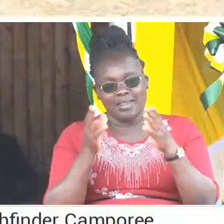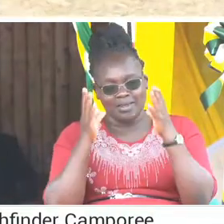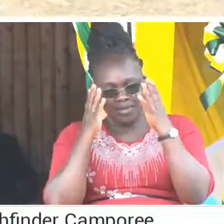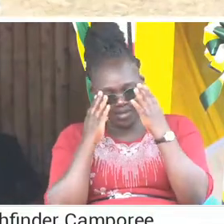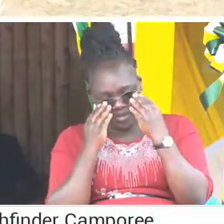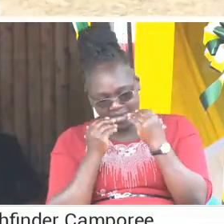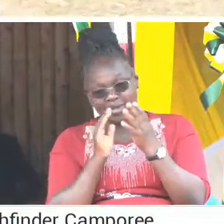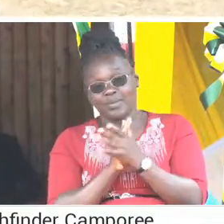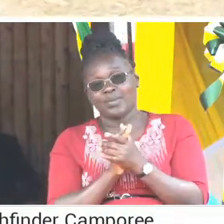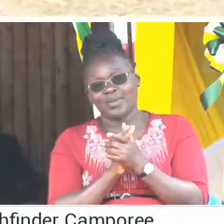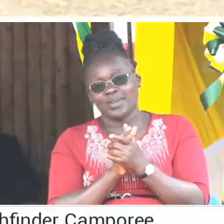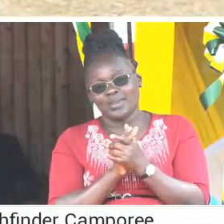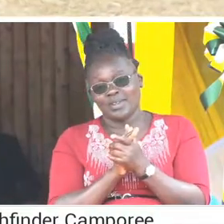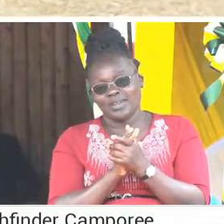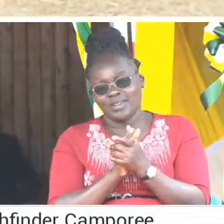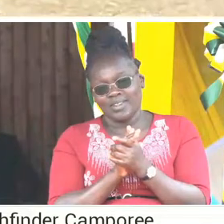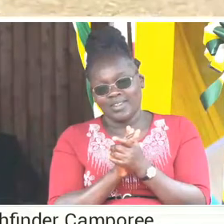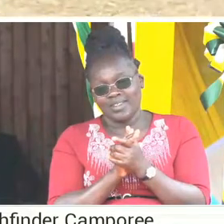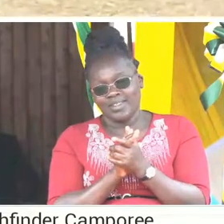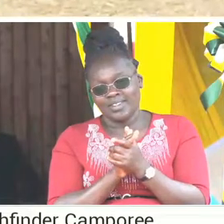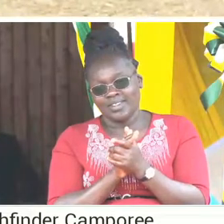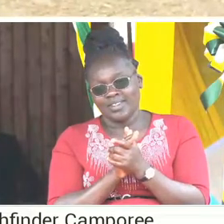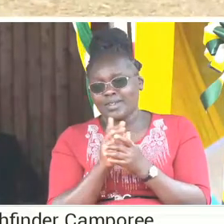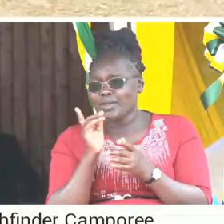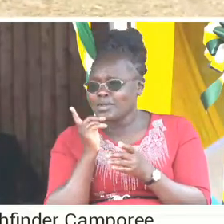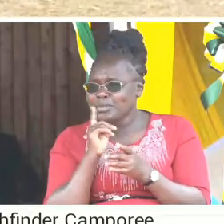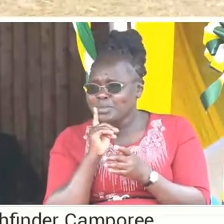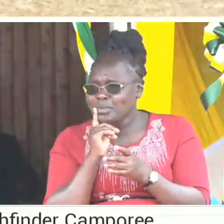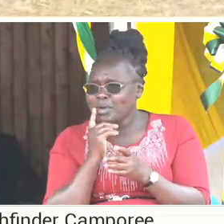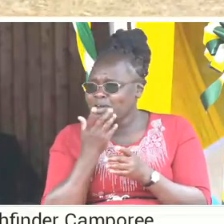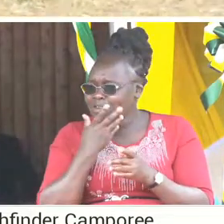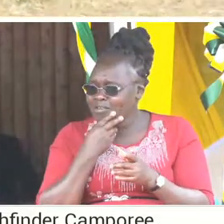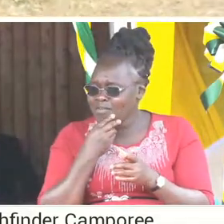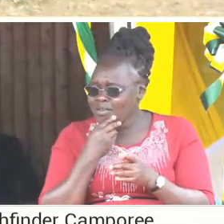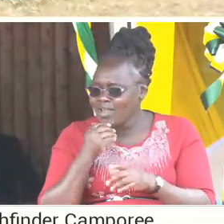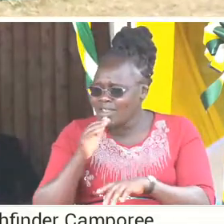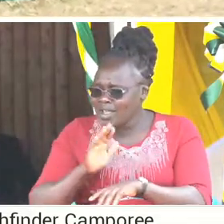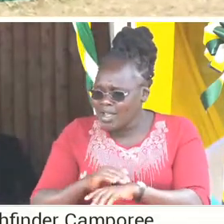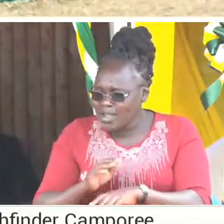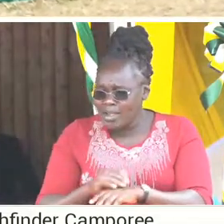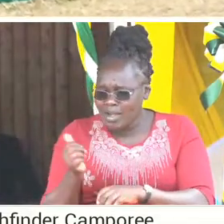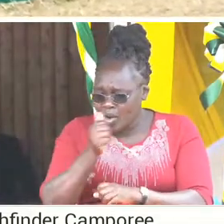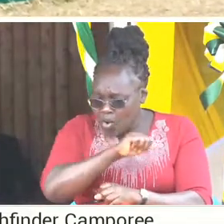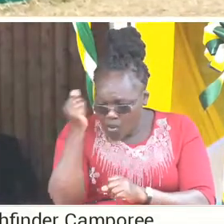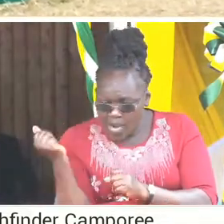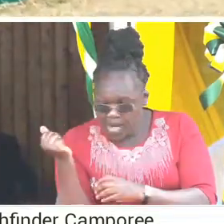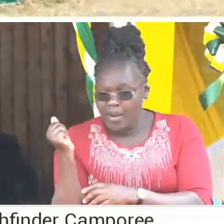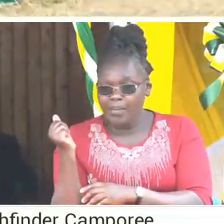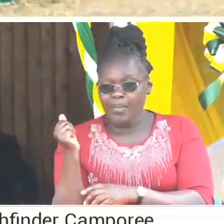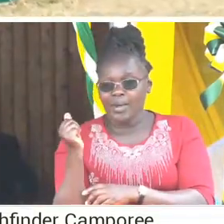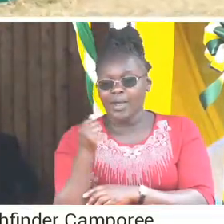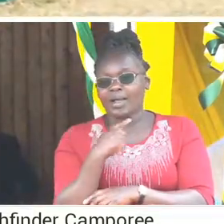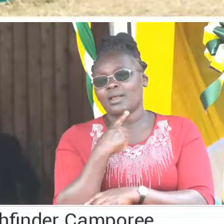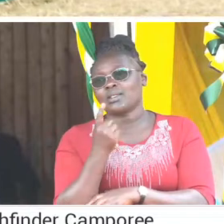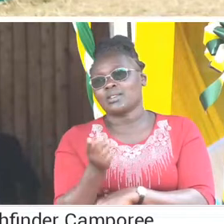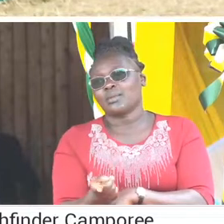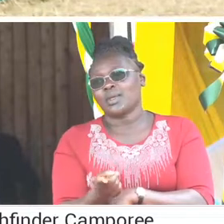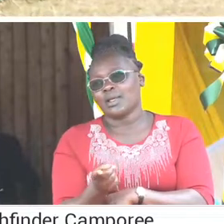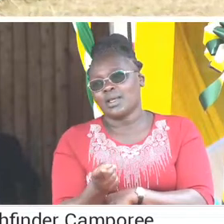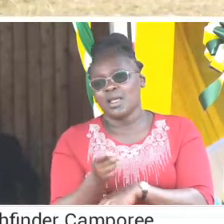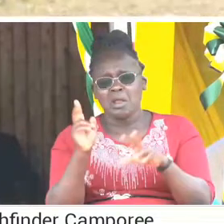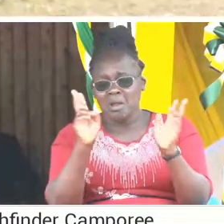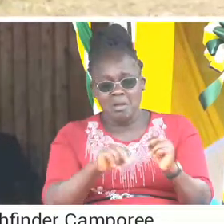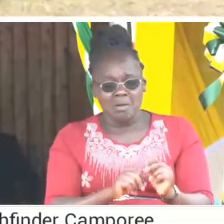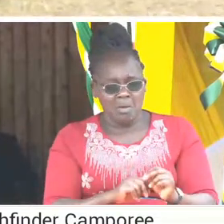baba kumuamusha, akasema siamuki. Kwa nini? Mwalimu alisema mpaka usome Biblia na kuomba ndiye uende shule. Baba